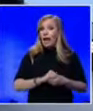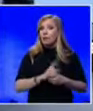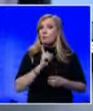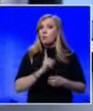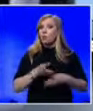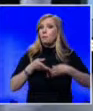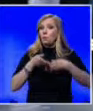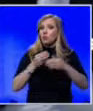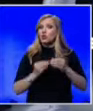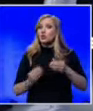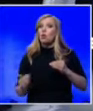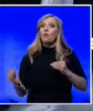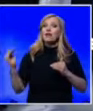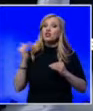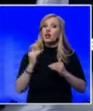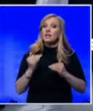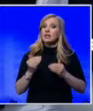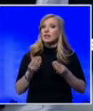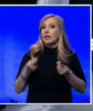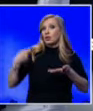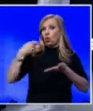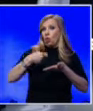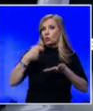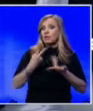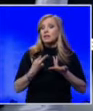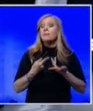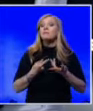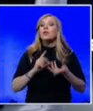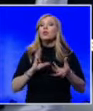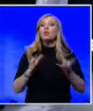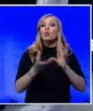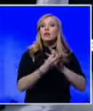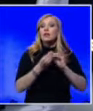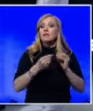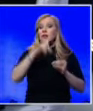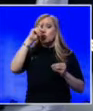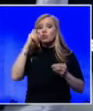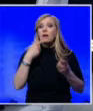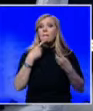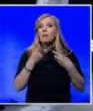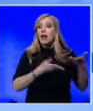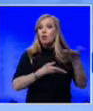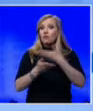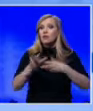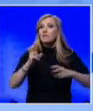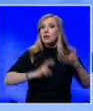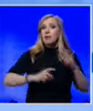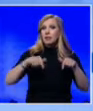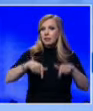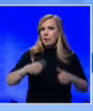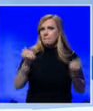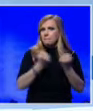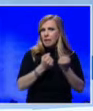спомогнат за увеличаването на доходите, са колективните трудови преговори в предприятията, на